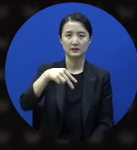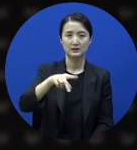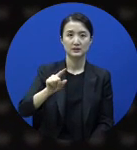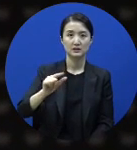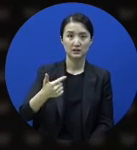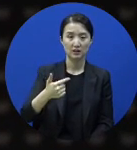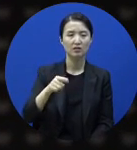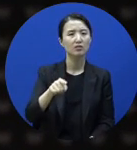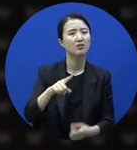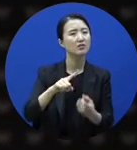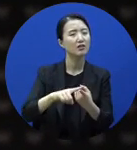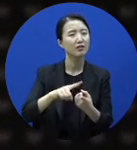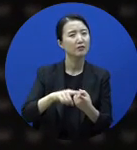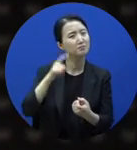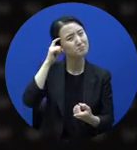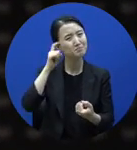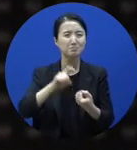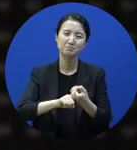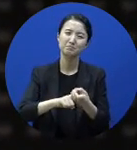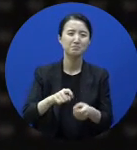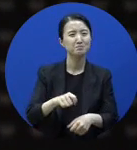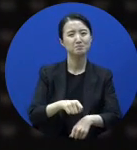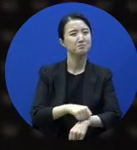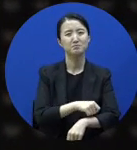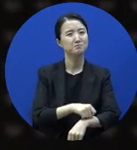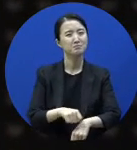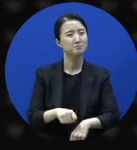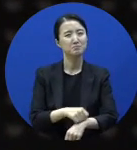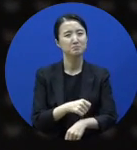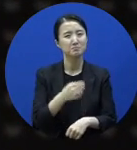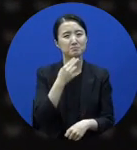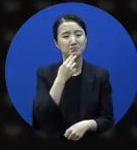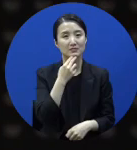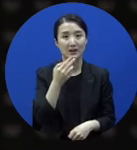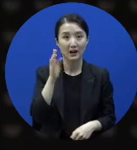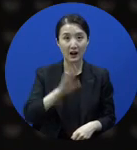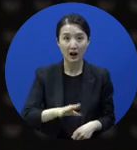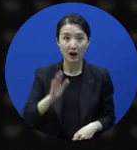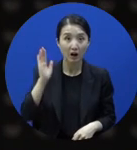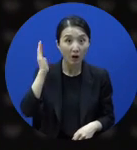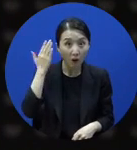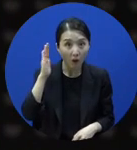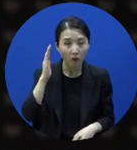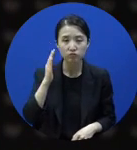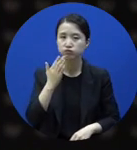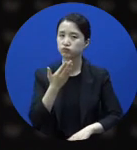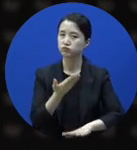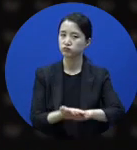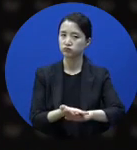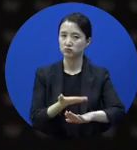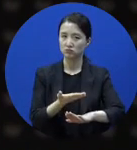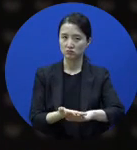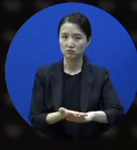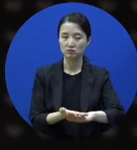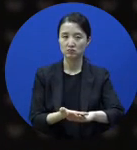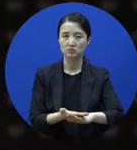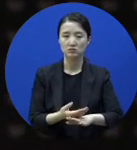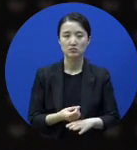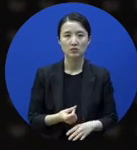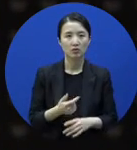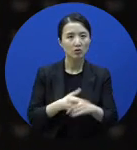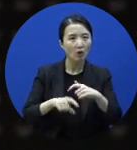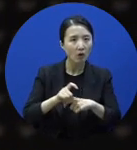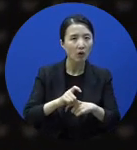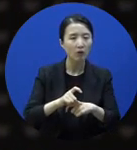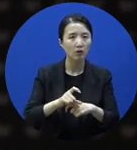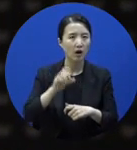생각? 아니면 언어화 시점에 보면 새로운 것들을 좀 찾아보자? 막 그런 정도였던 거죠. 근데 그런 것이 아니라 조금 더 하나, 둘, 셋, 넷